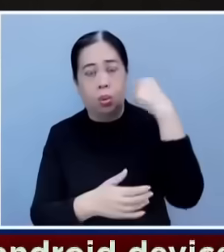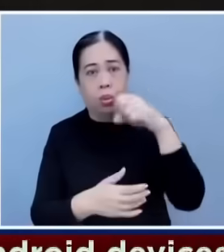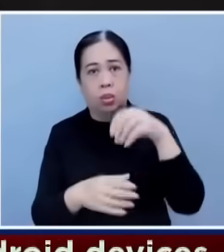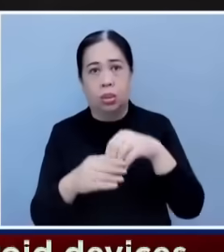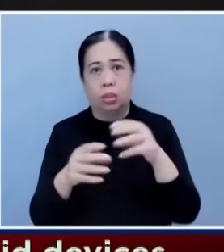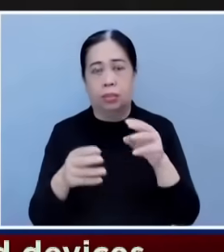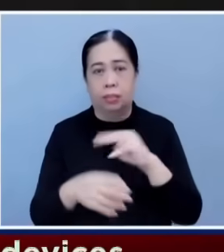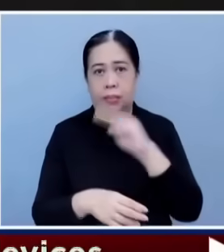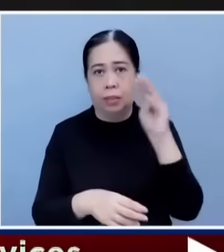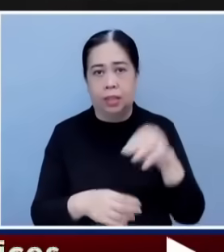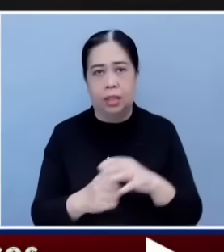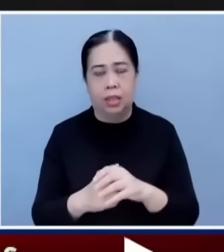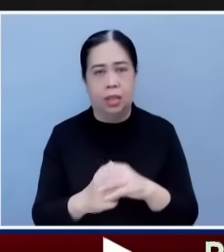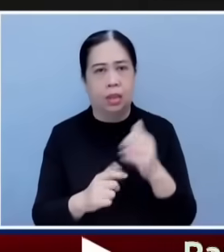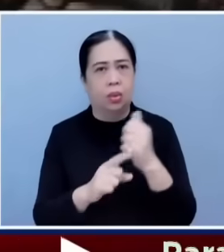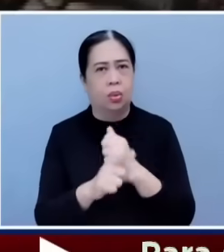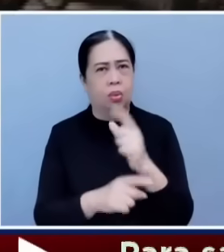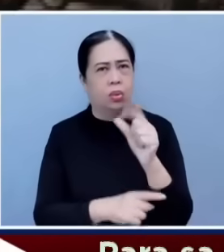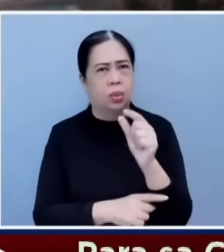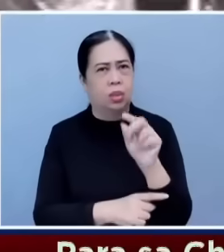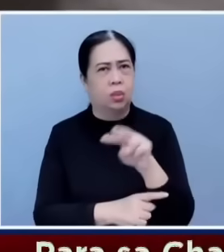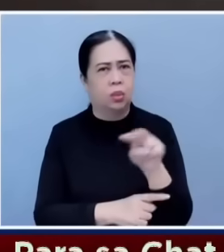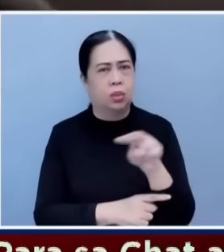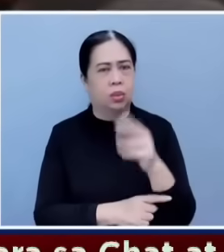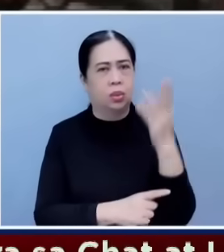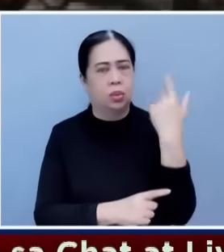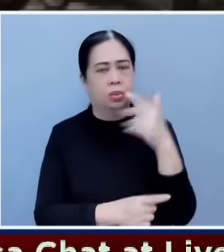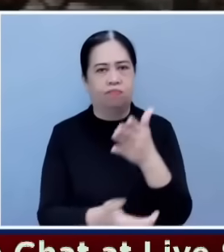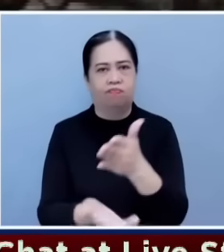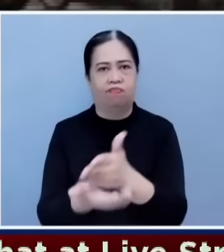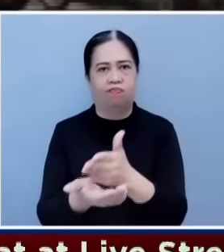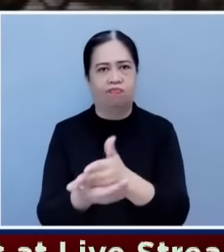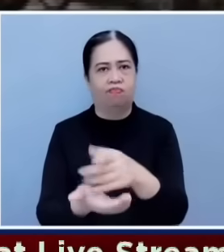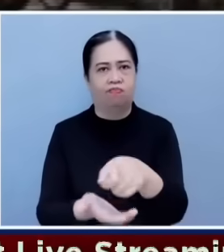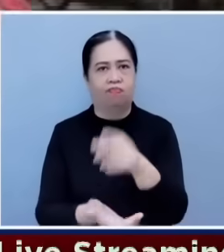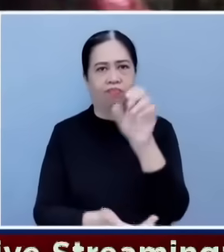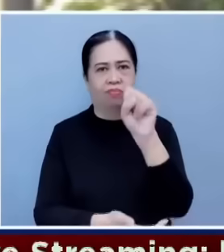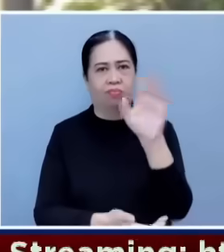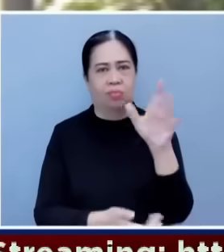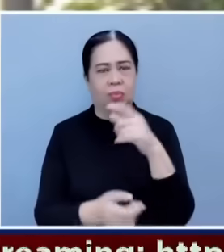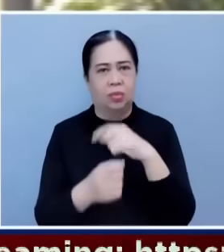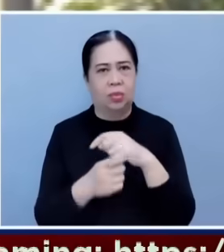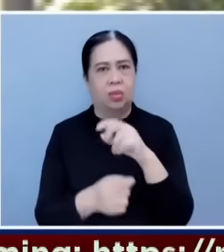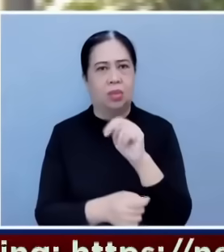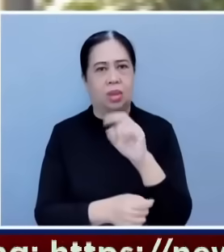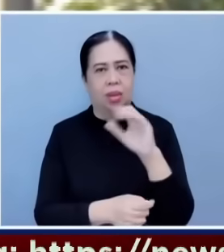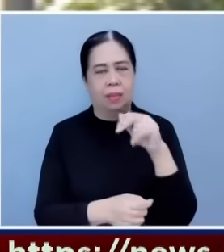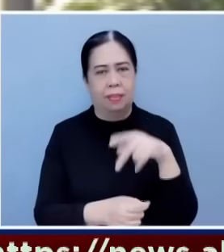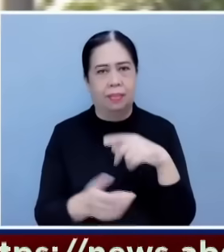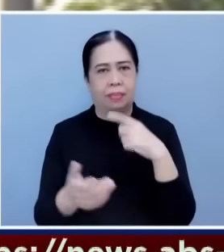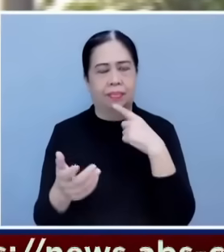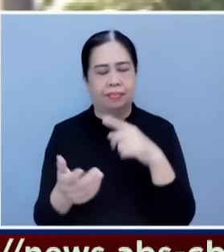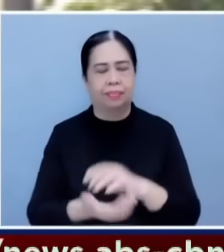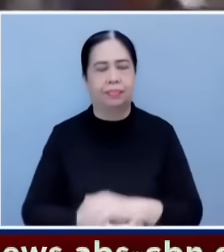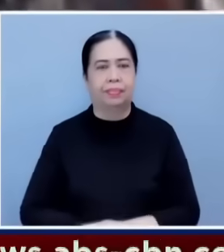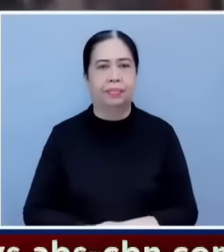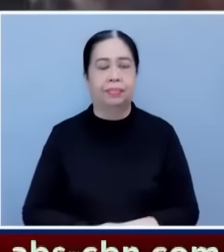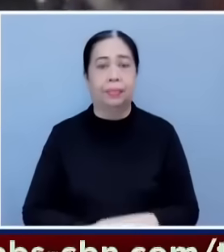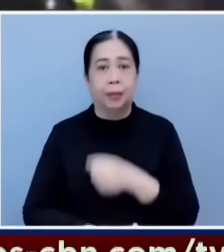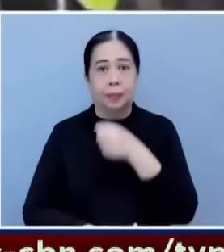Manila. August 2022 pa nang ipatigil ng Korte Suprema ang NCAP. Alvin L.